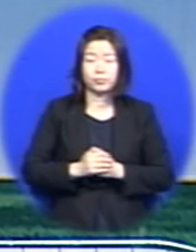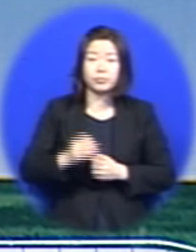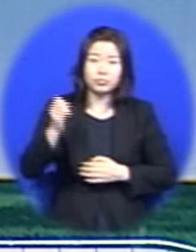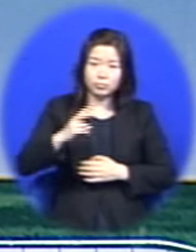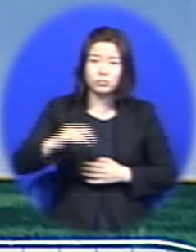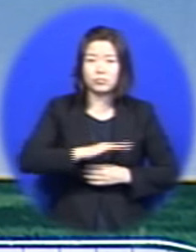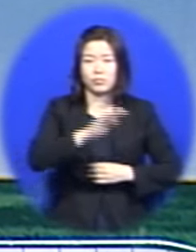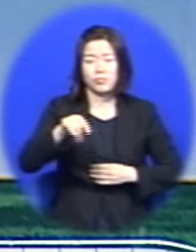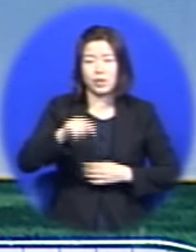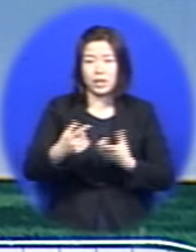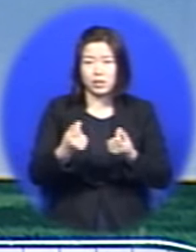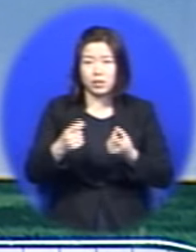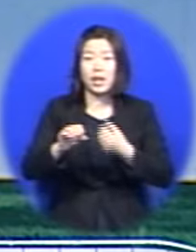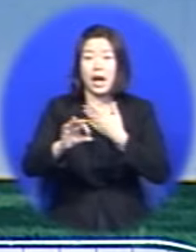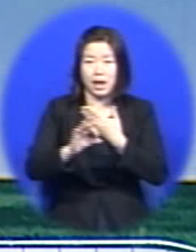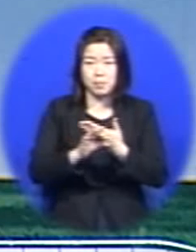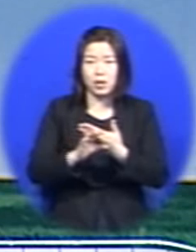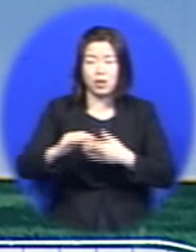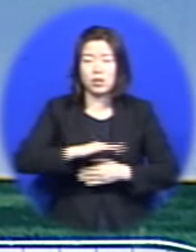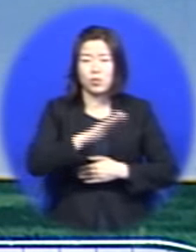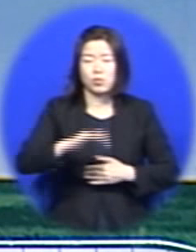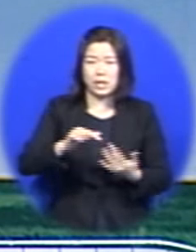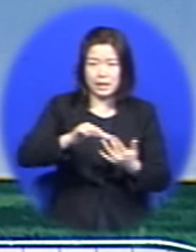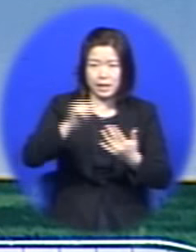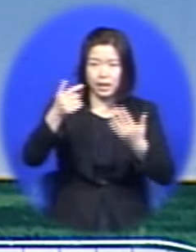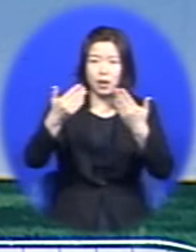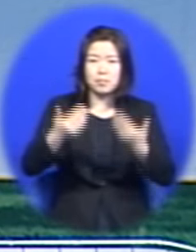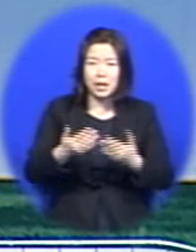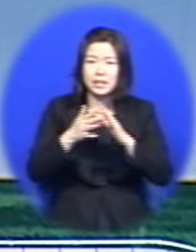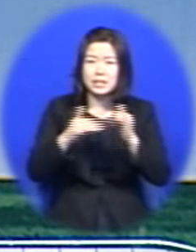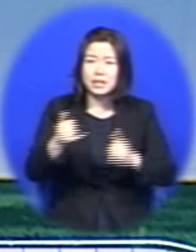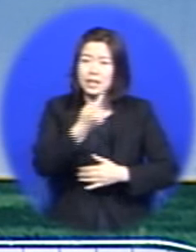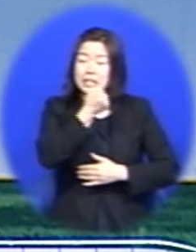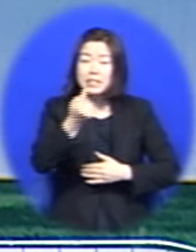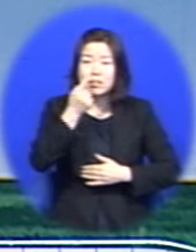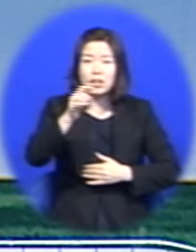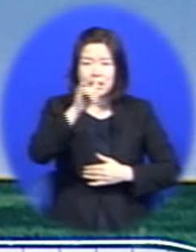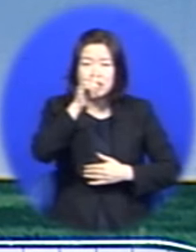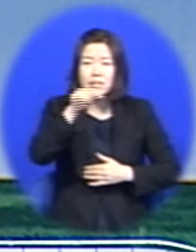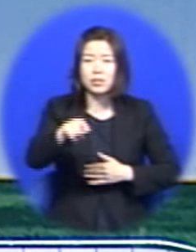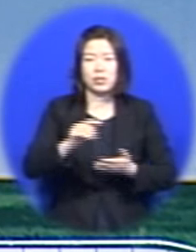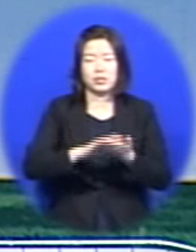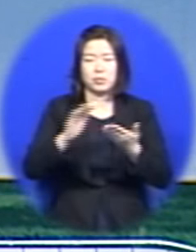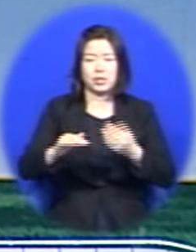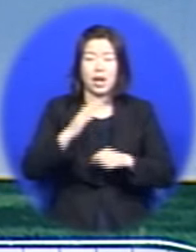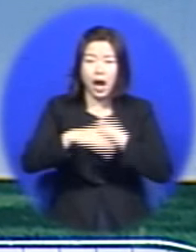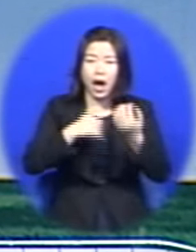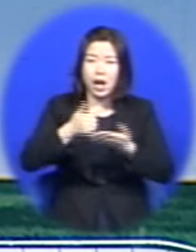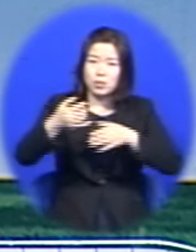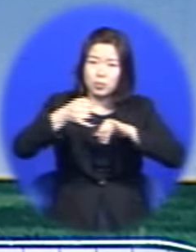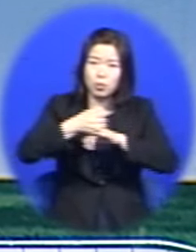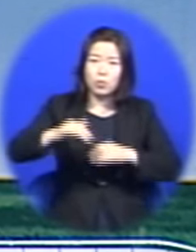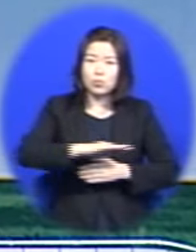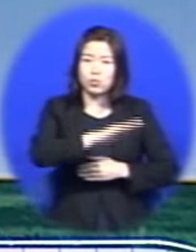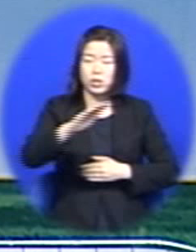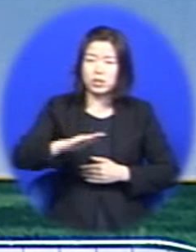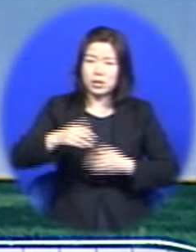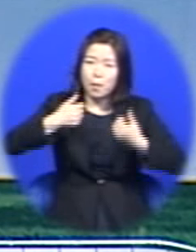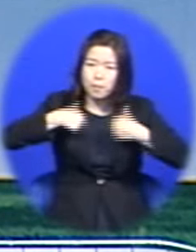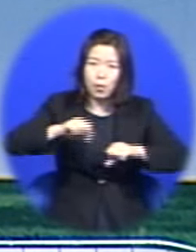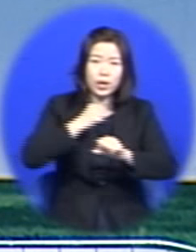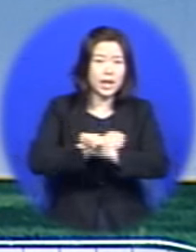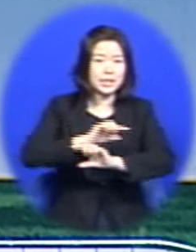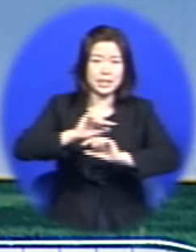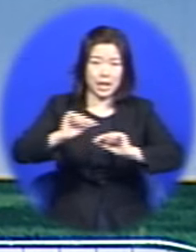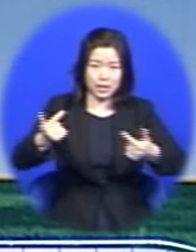그리고 우리가 이렇게 하면 우리는 택함 받은 자의 증거가 있는 거예요. 하나님은 반드시 우리를 포기하지